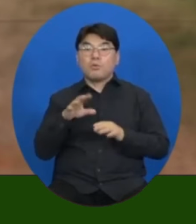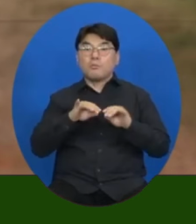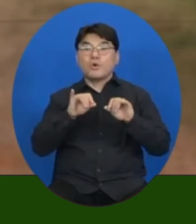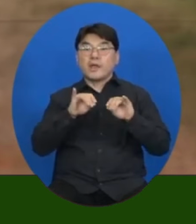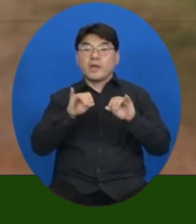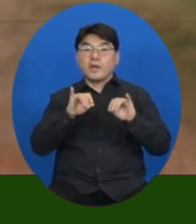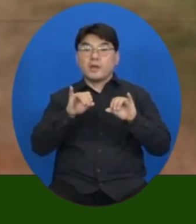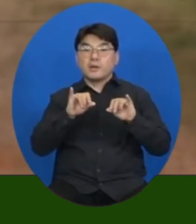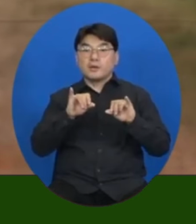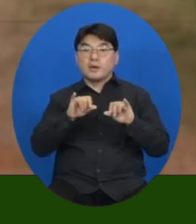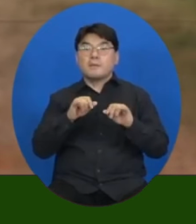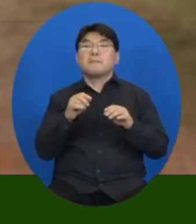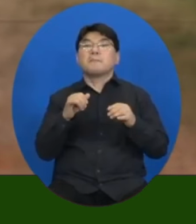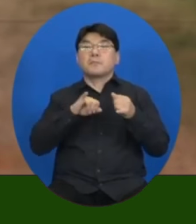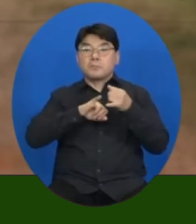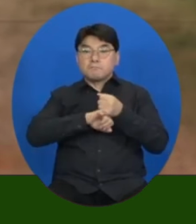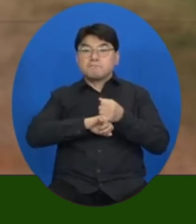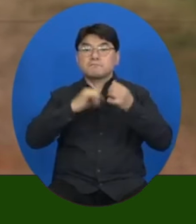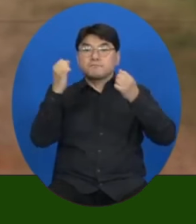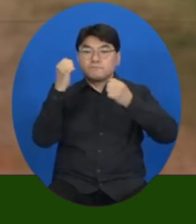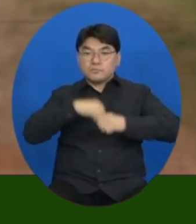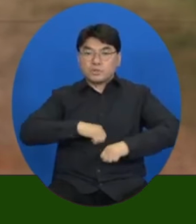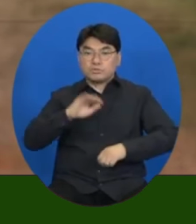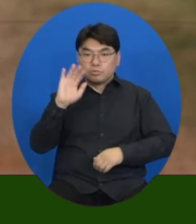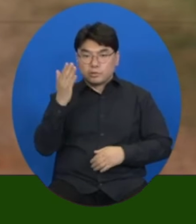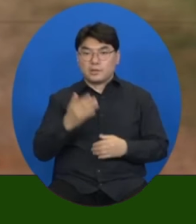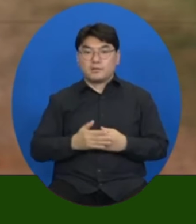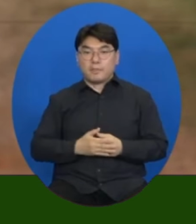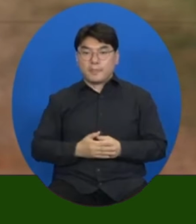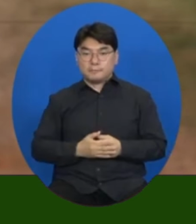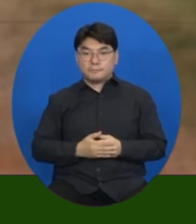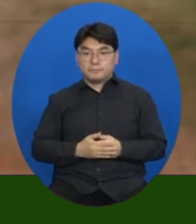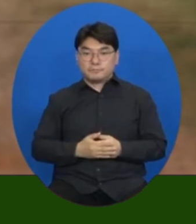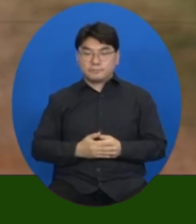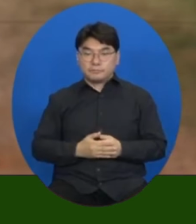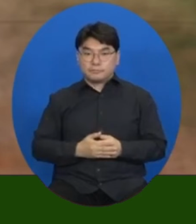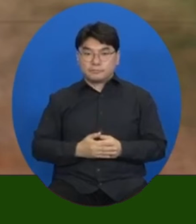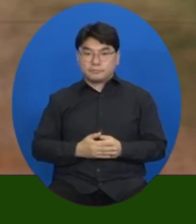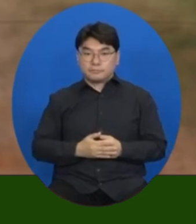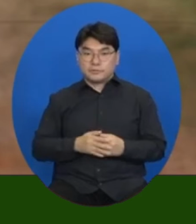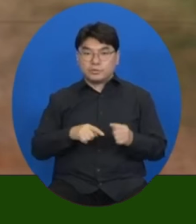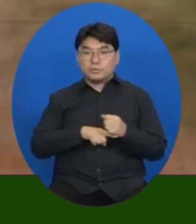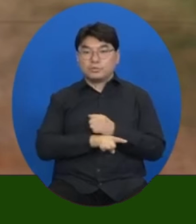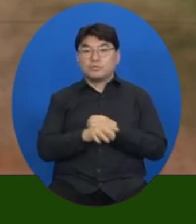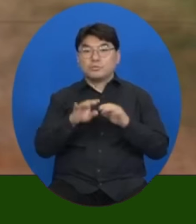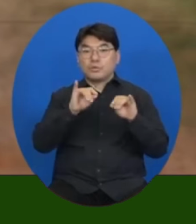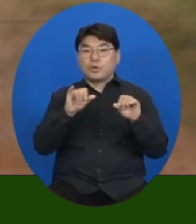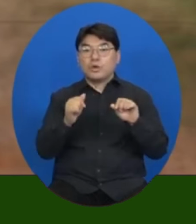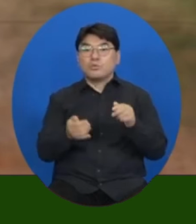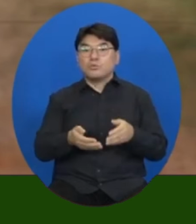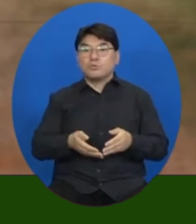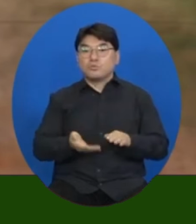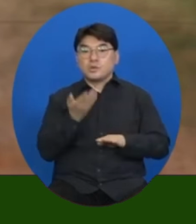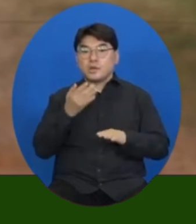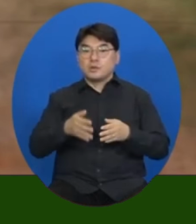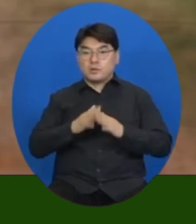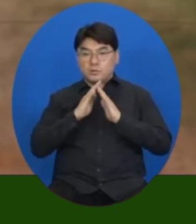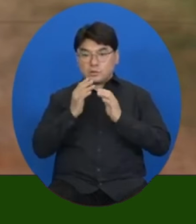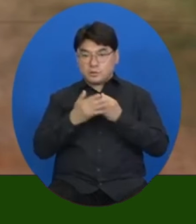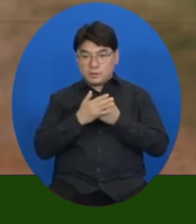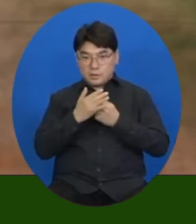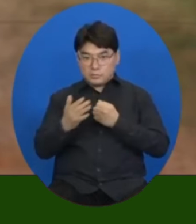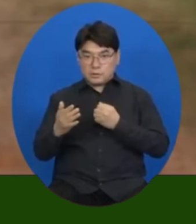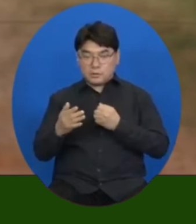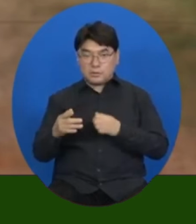반드시 무너집니다 예수님 말씀에 의하면 모래 위에 세어진 집이기 때문에 지금 베드로가 지금 유대 지도들이 그런